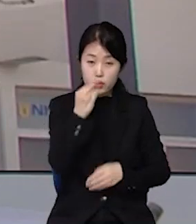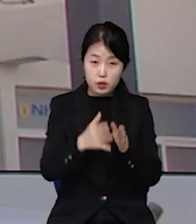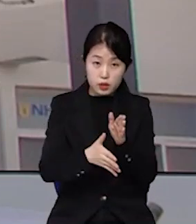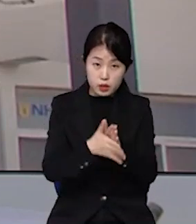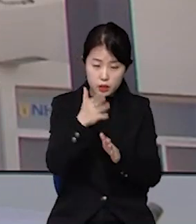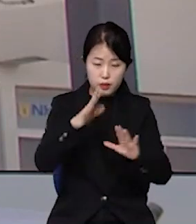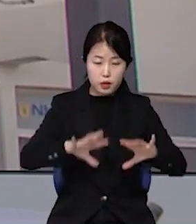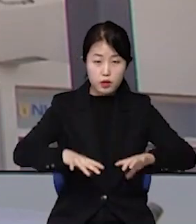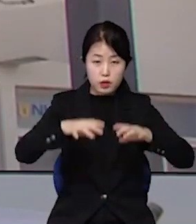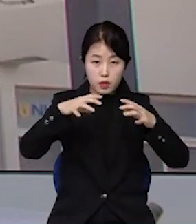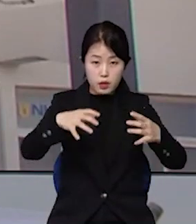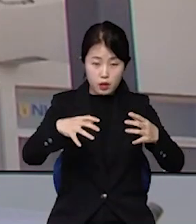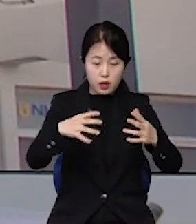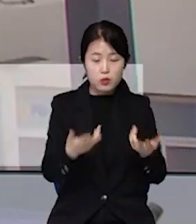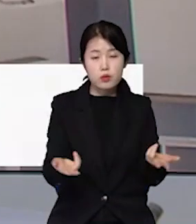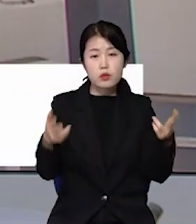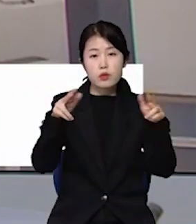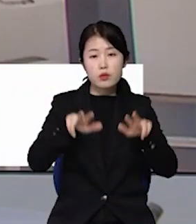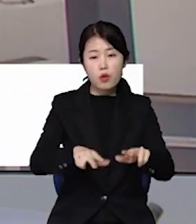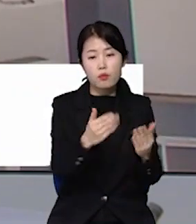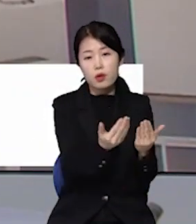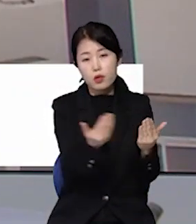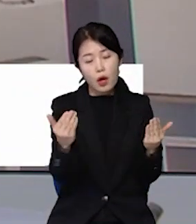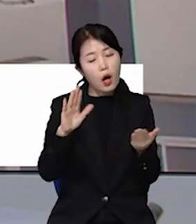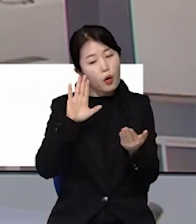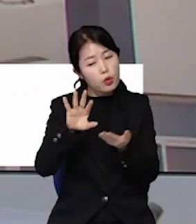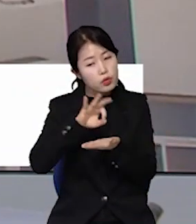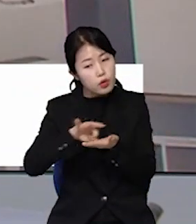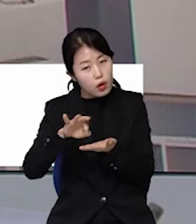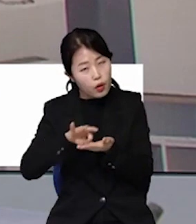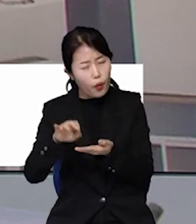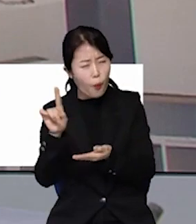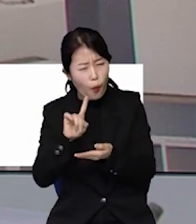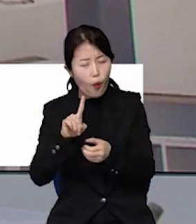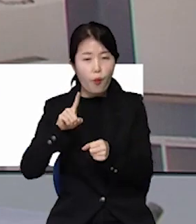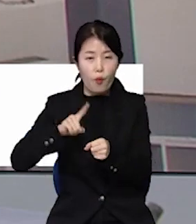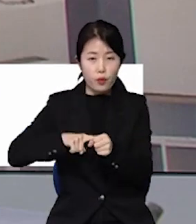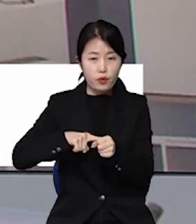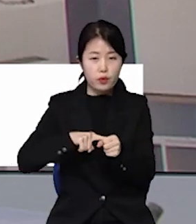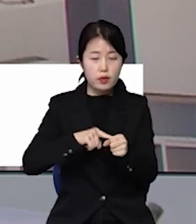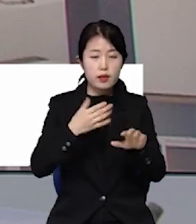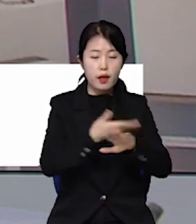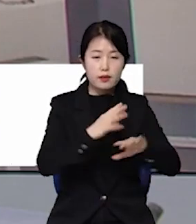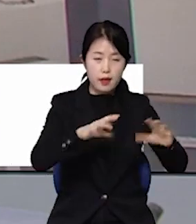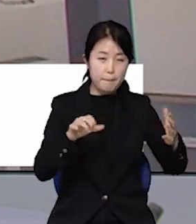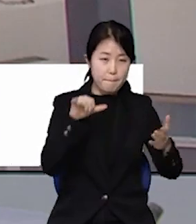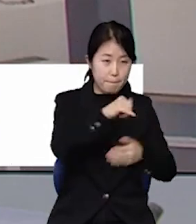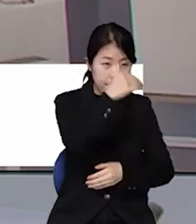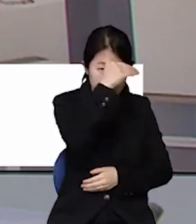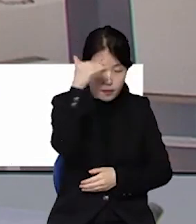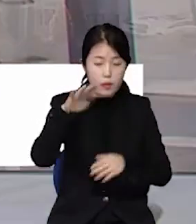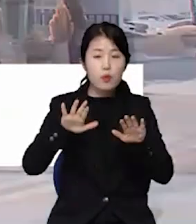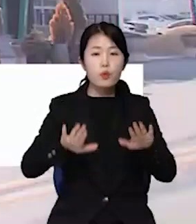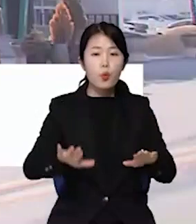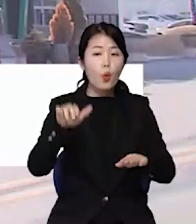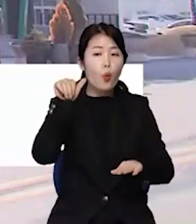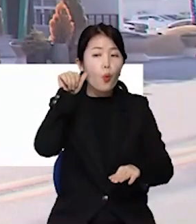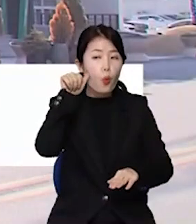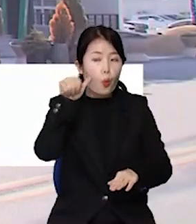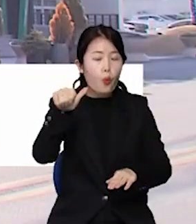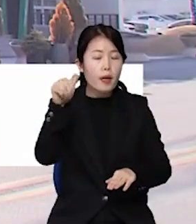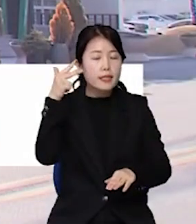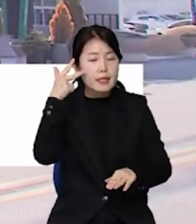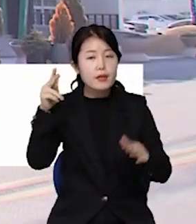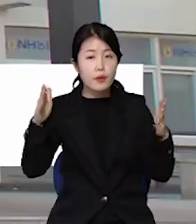순천시가 국제정원박람회 사후 활용을 위한 해외 선진지 견학에 나섰습니다. 순천시는 오늘부터 5박 7일